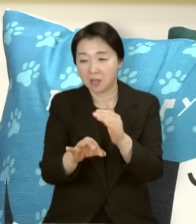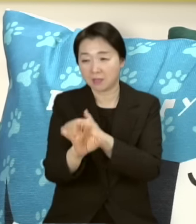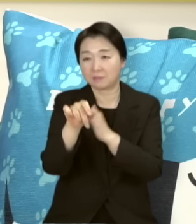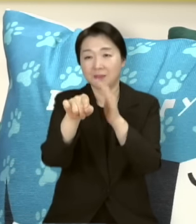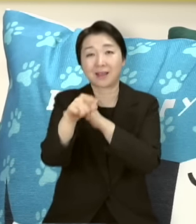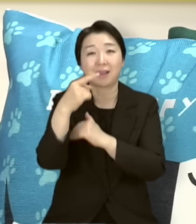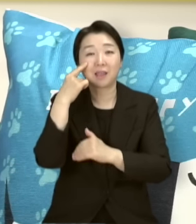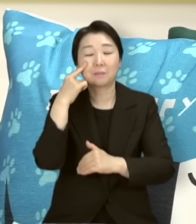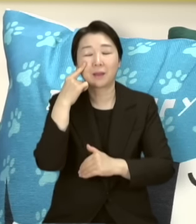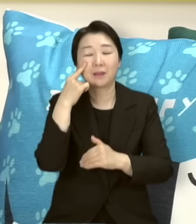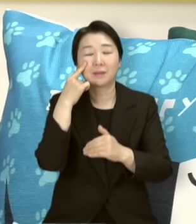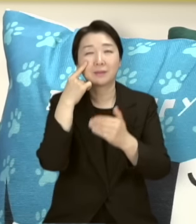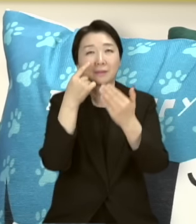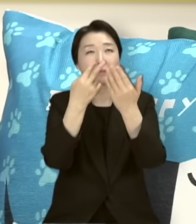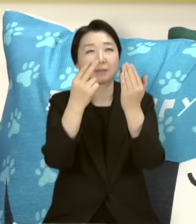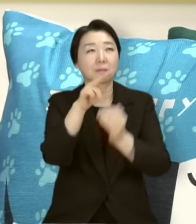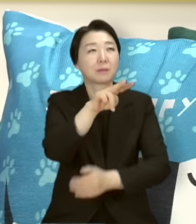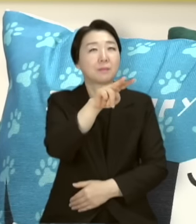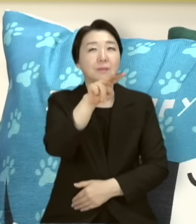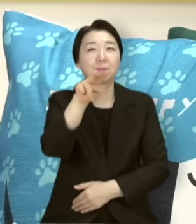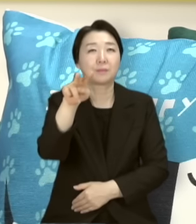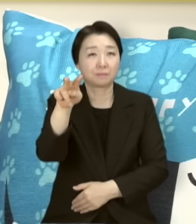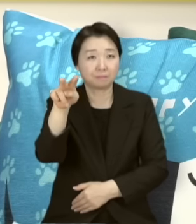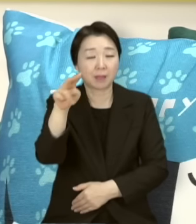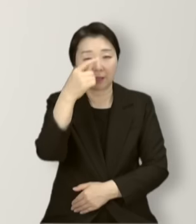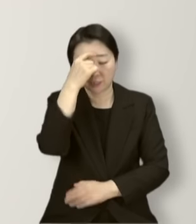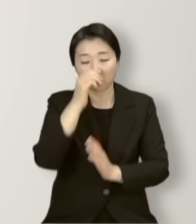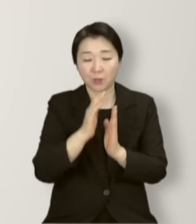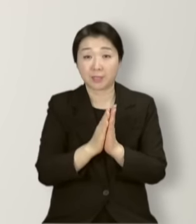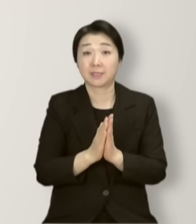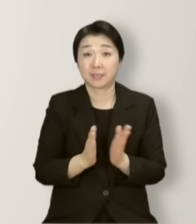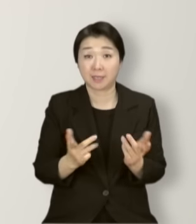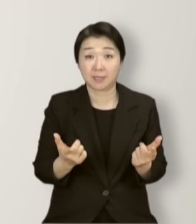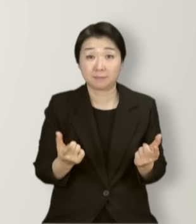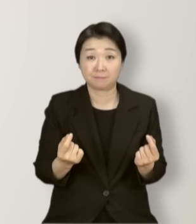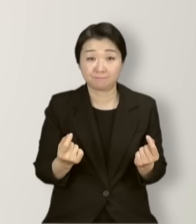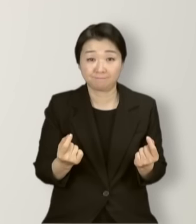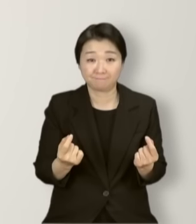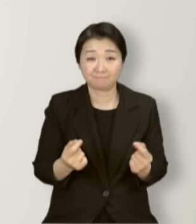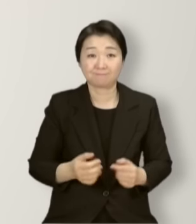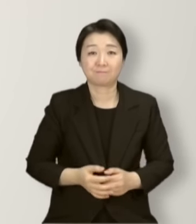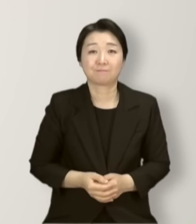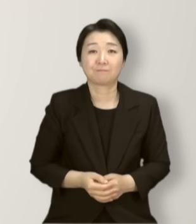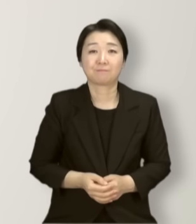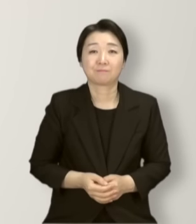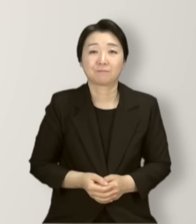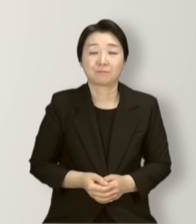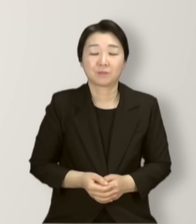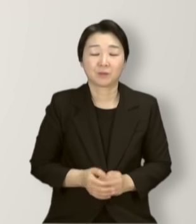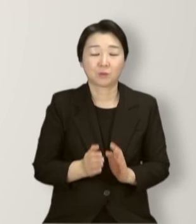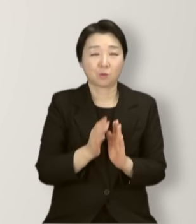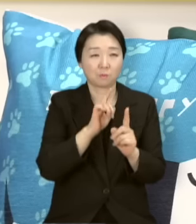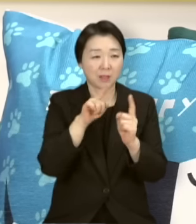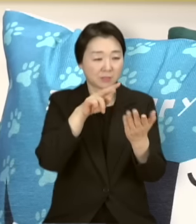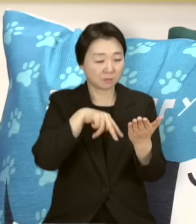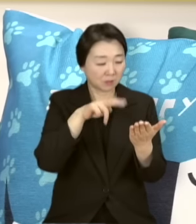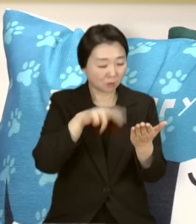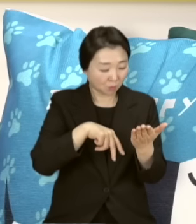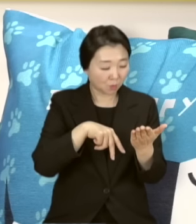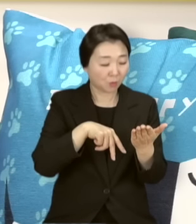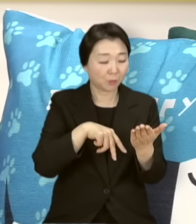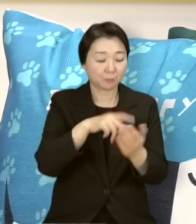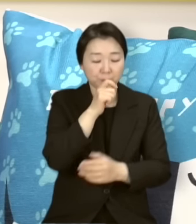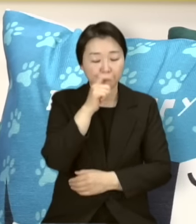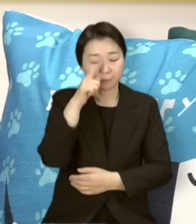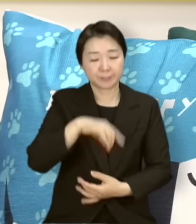일단 창밖을 내다보면서 기도하고 시작하고 제가 아까 전에 예, 얼그레이티 하면서 예, 네. 말씀 읽고 큐티하고